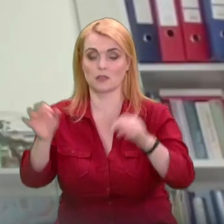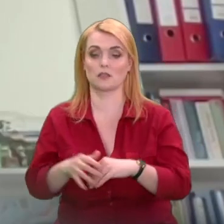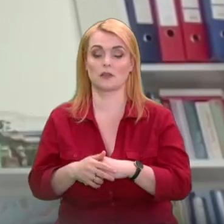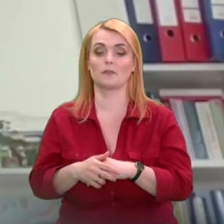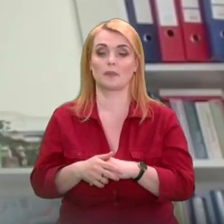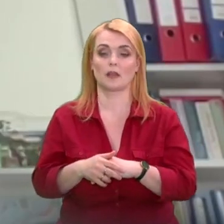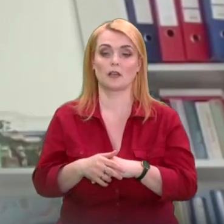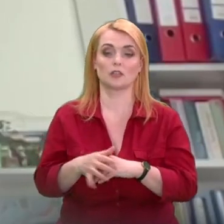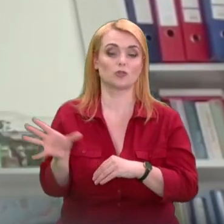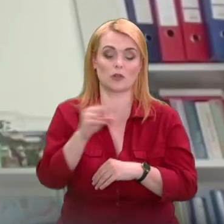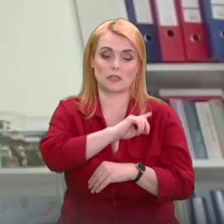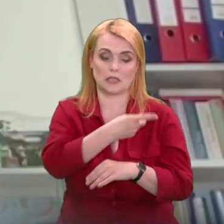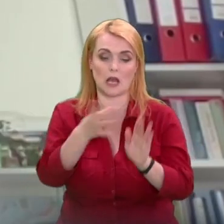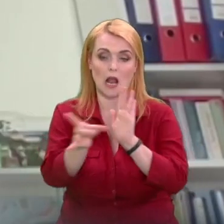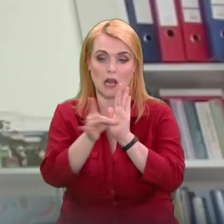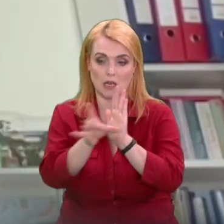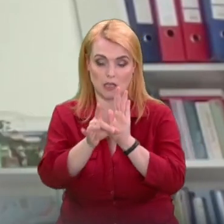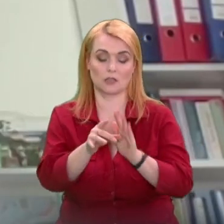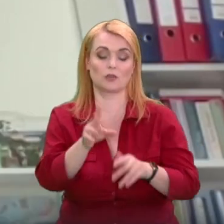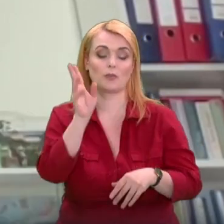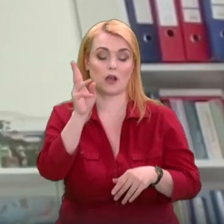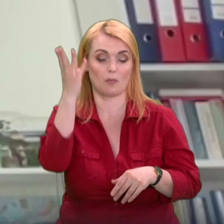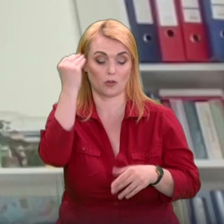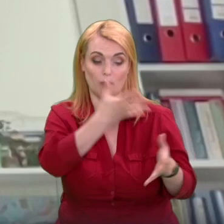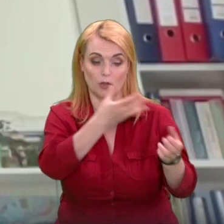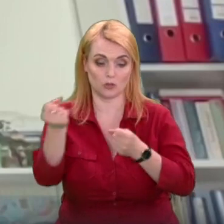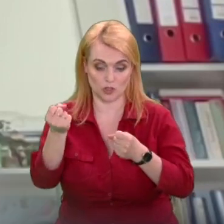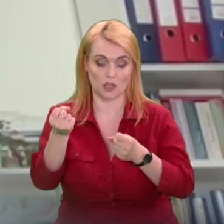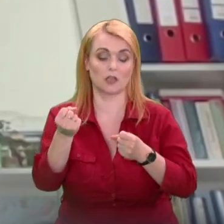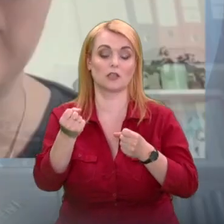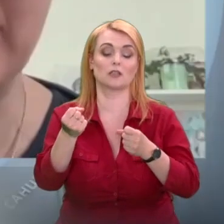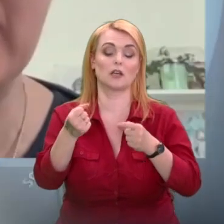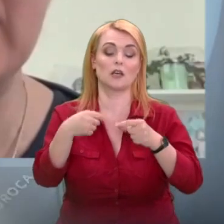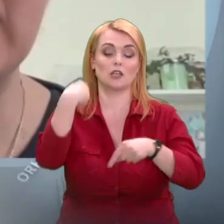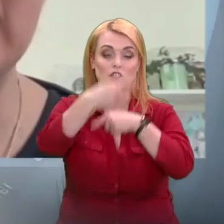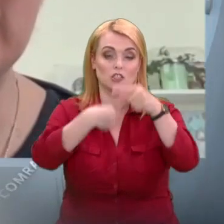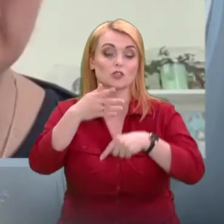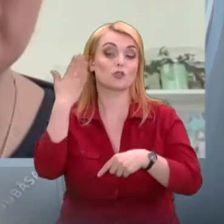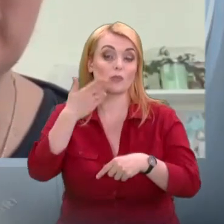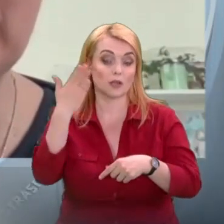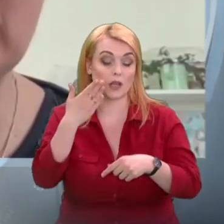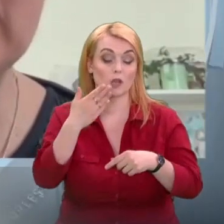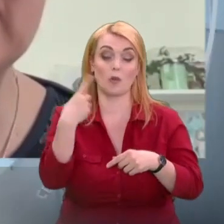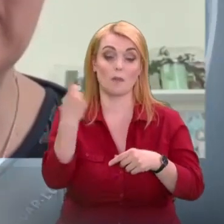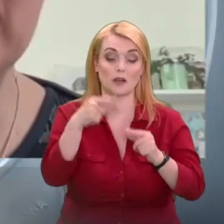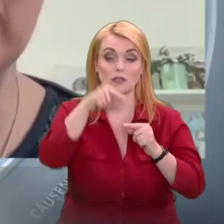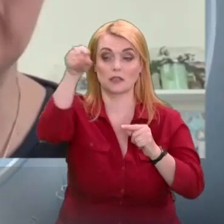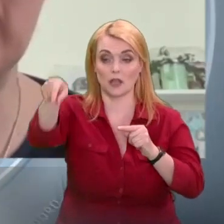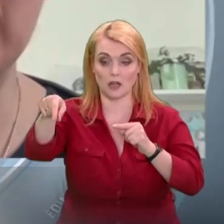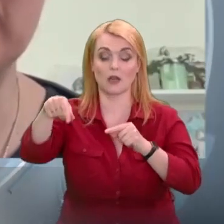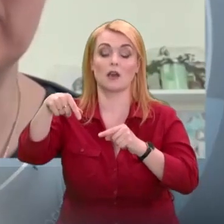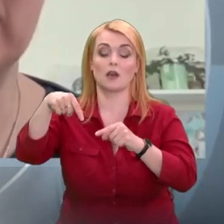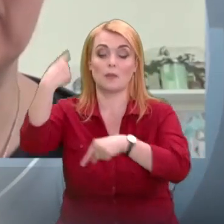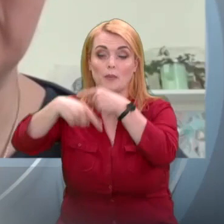electric care aduc energie din România trec pe la centrala de la Cuciurgan. Iar această problemă se va